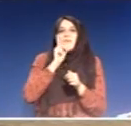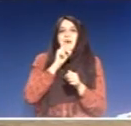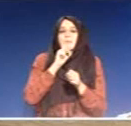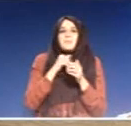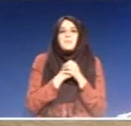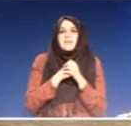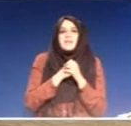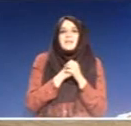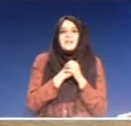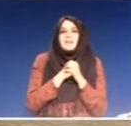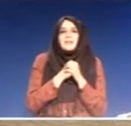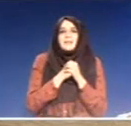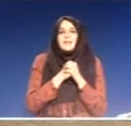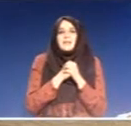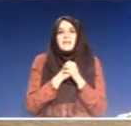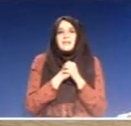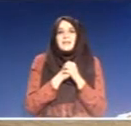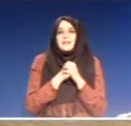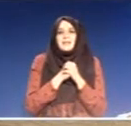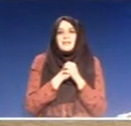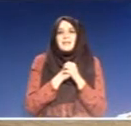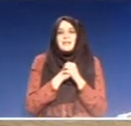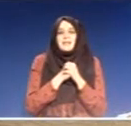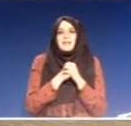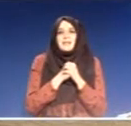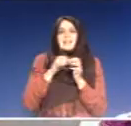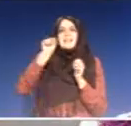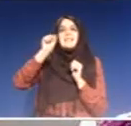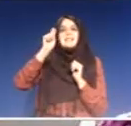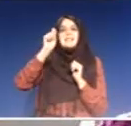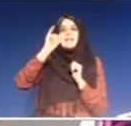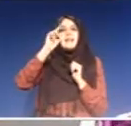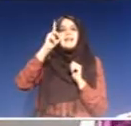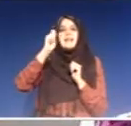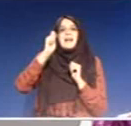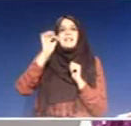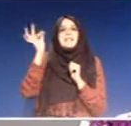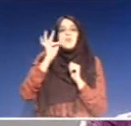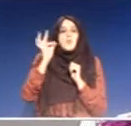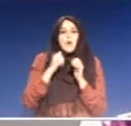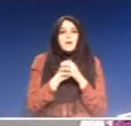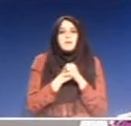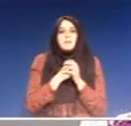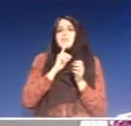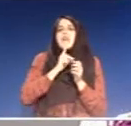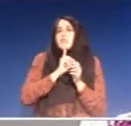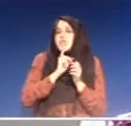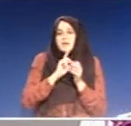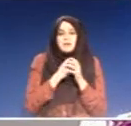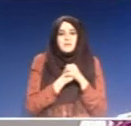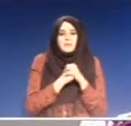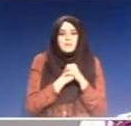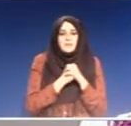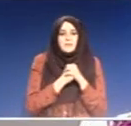سعيدة من لم سمعتكش منيح. سعيدة من تيزي وزو، السلام عليكم. أين من بجاية؟